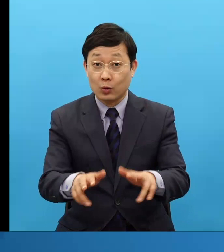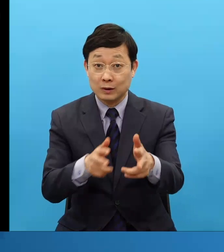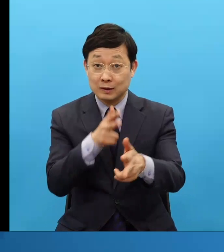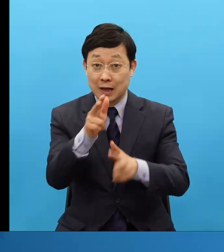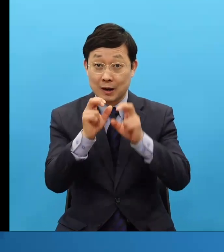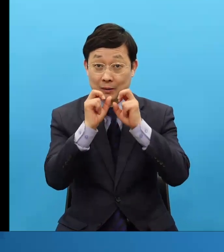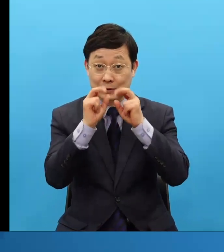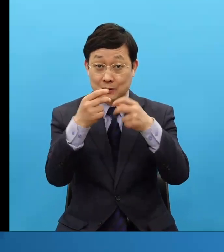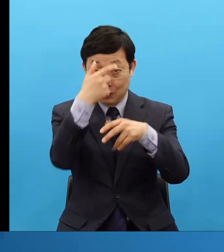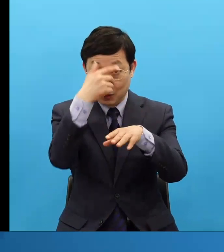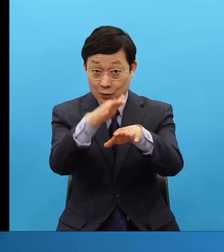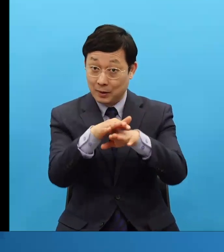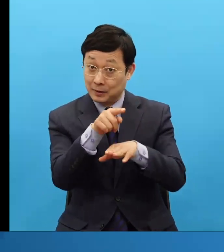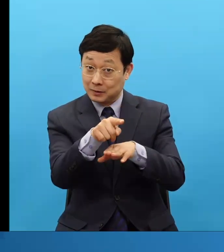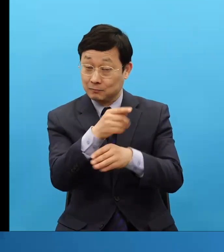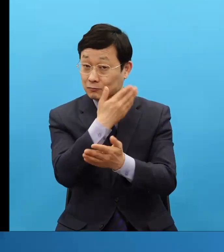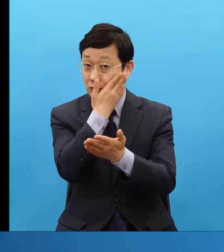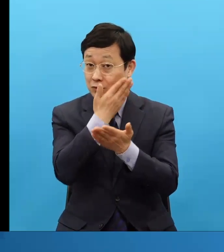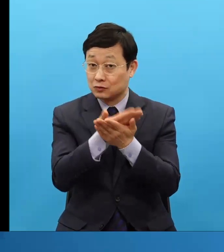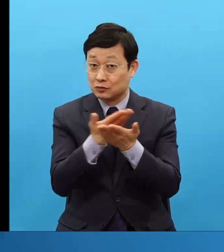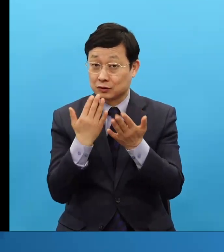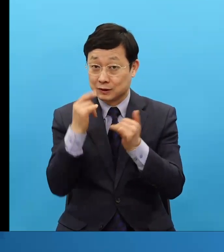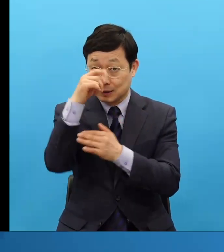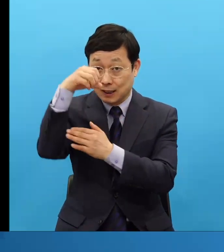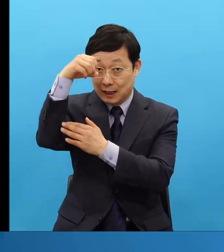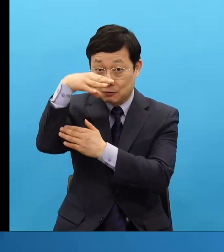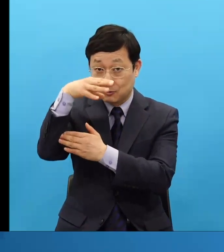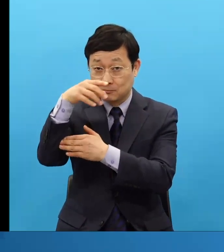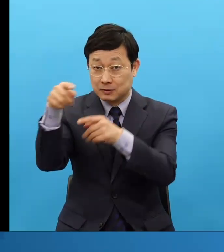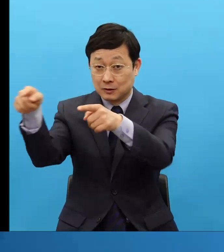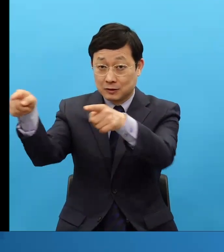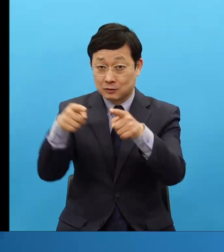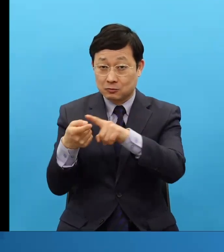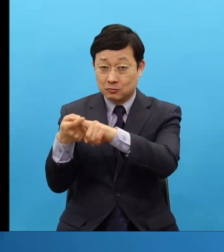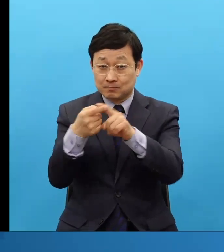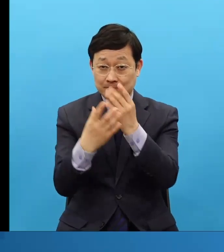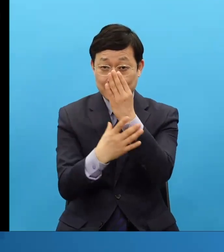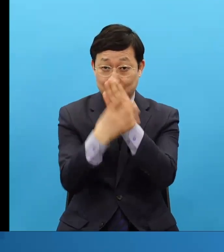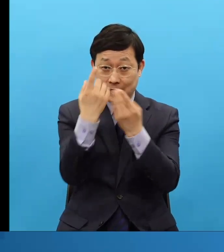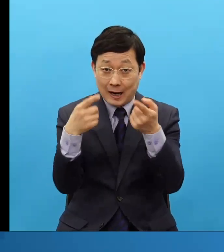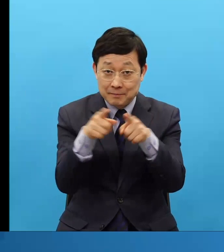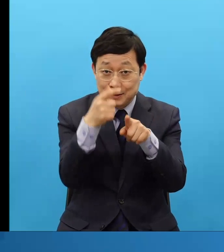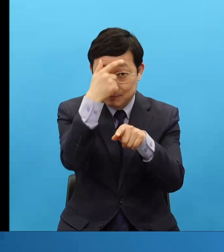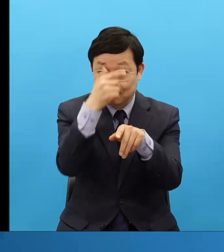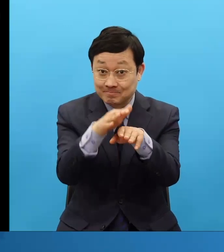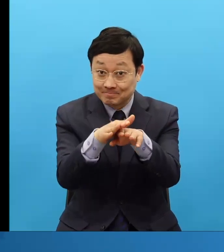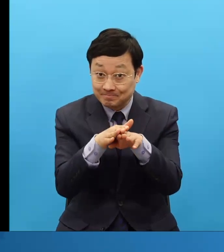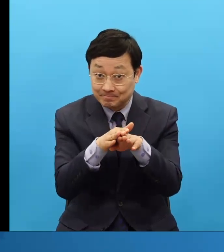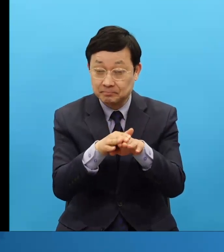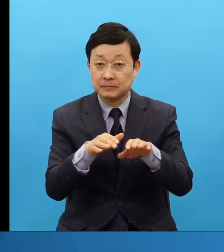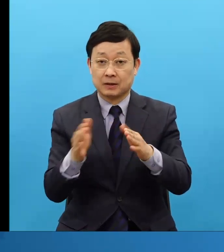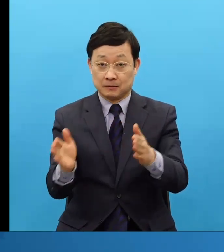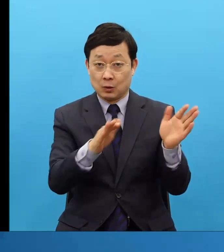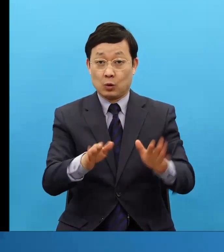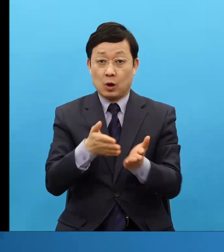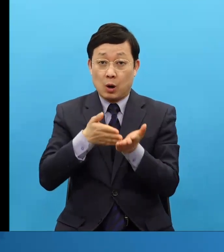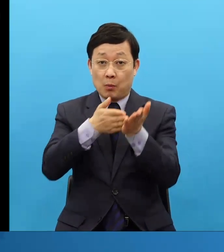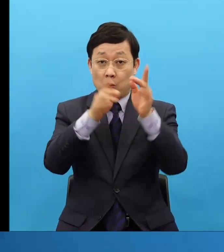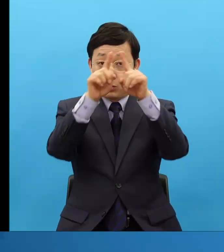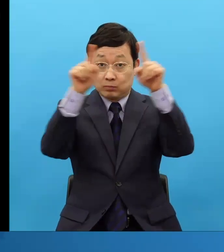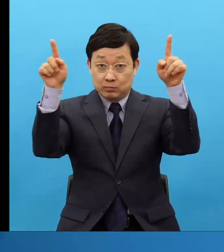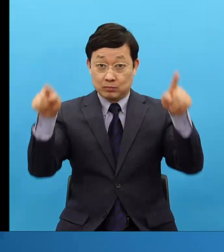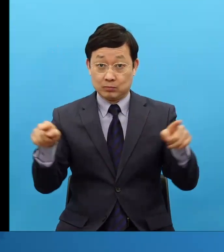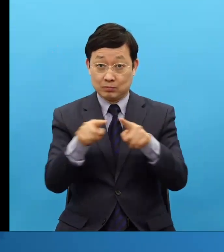예배는 중직자 대학원 연합예배로 드려지고 지금 보고는 중대원